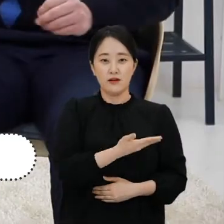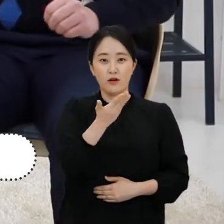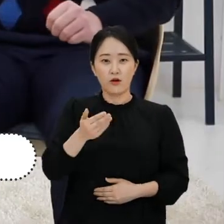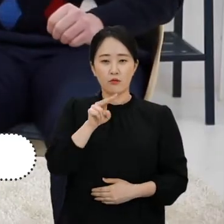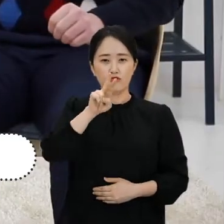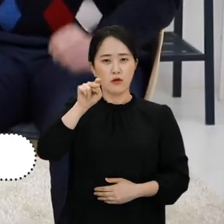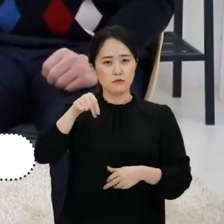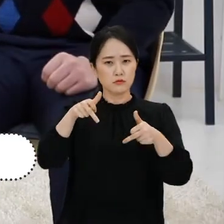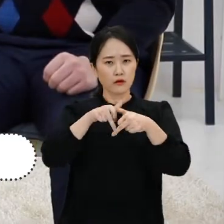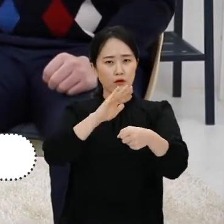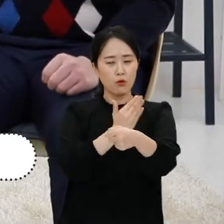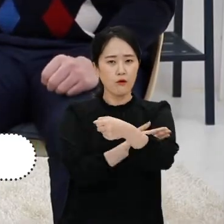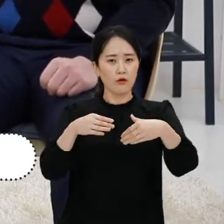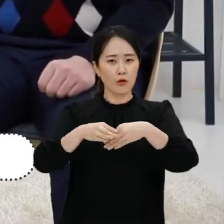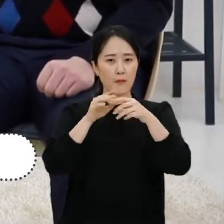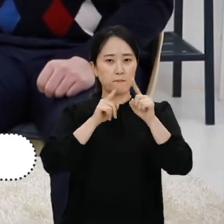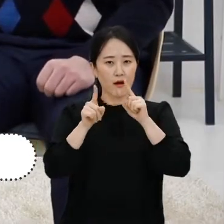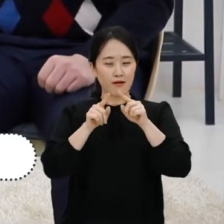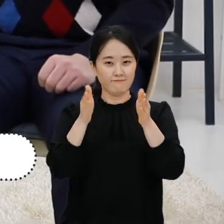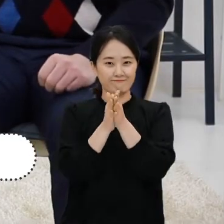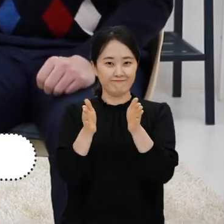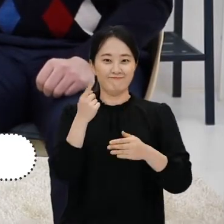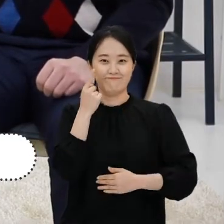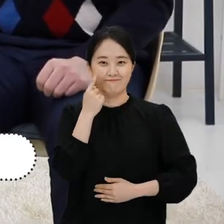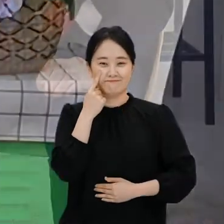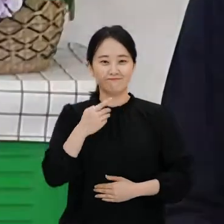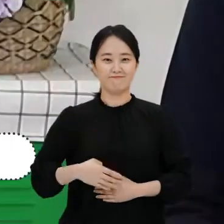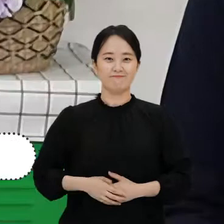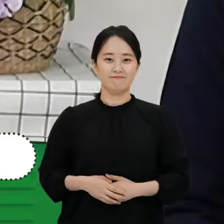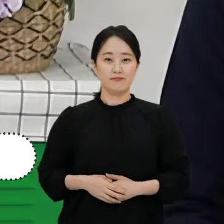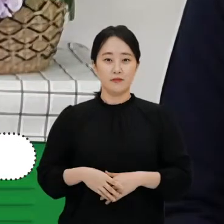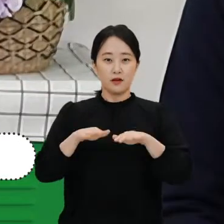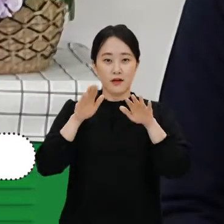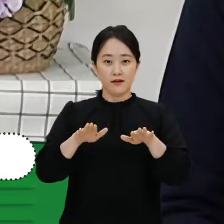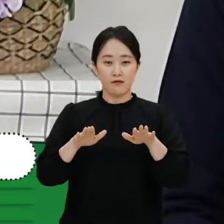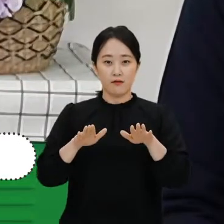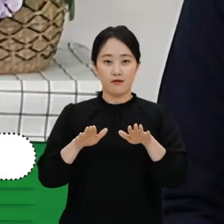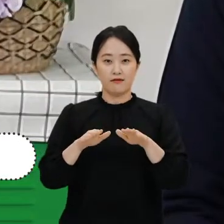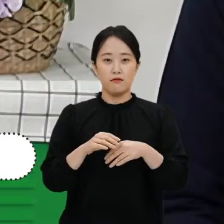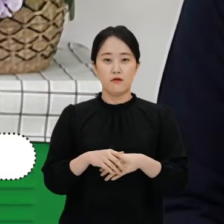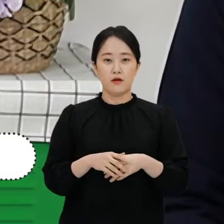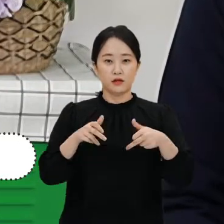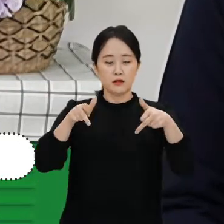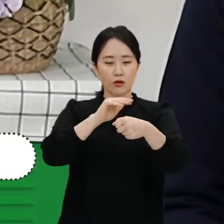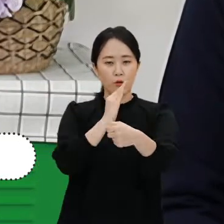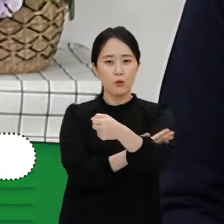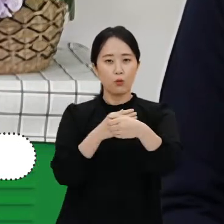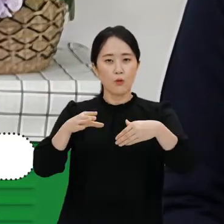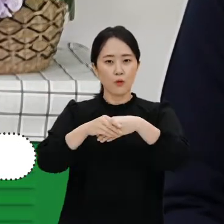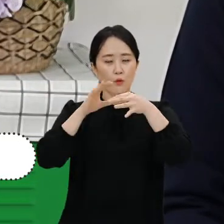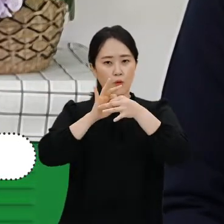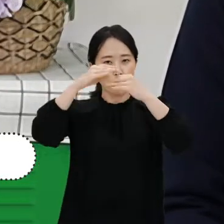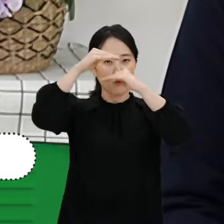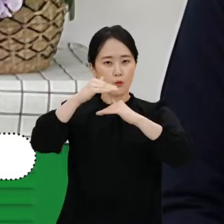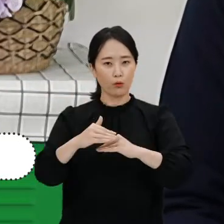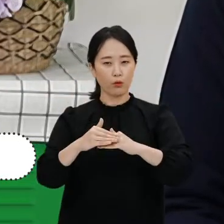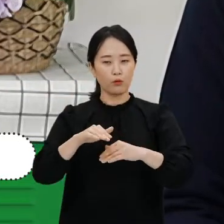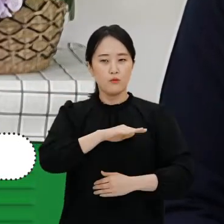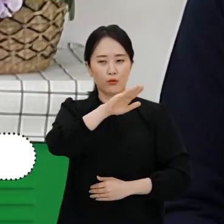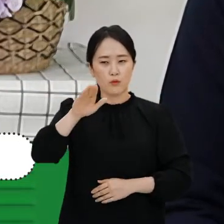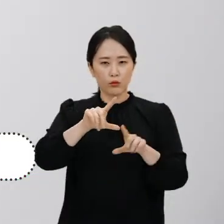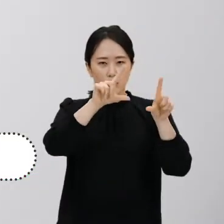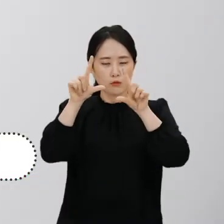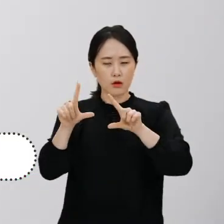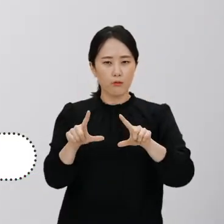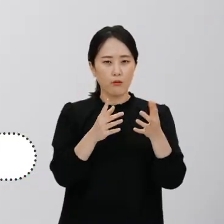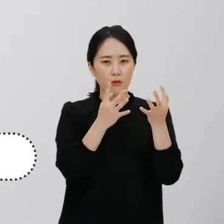여러분, 유엔 장애인 권리 협약을 말하다. 그럼 시작해 보도록 하겠습니다. 이번 시간에는 유엔 장애인 권리 협약과 관련한 내용들이 우리 삶